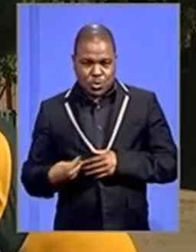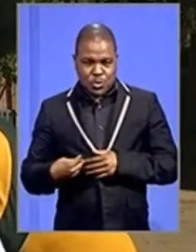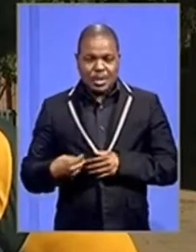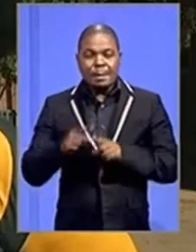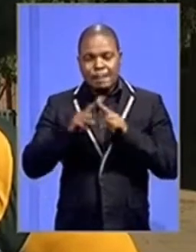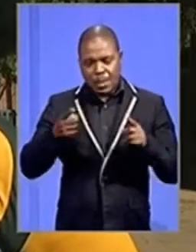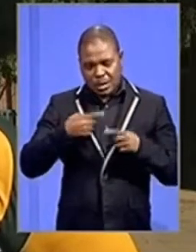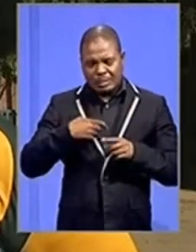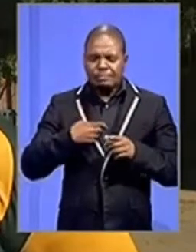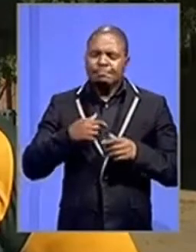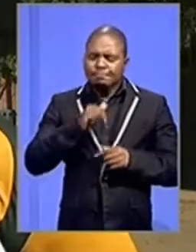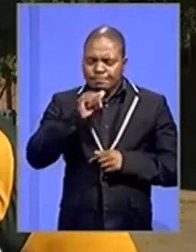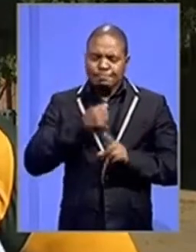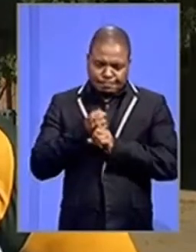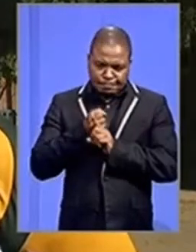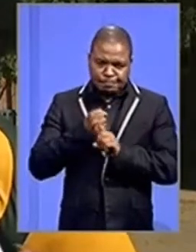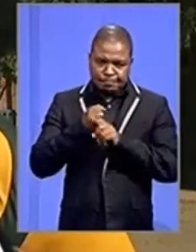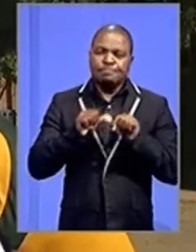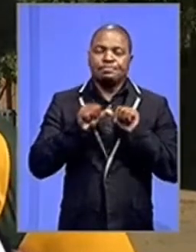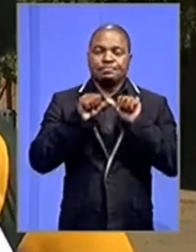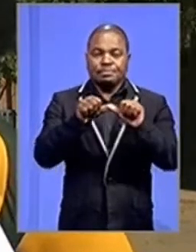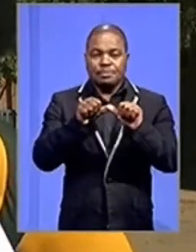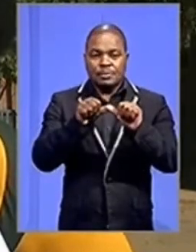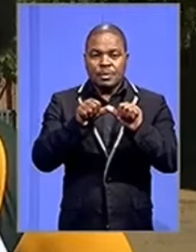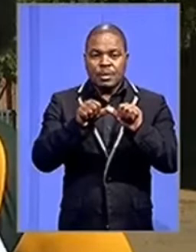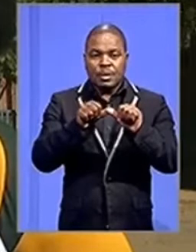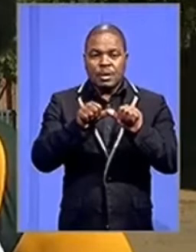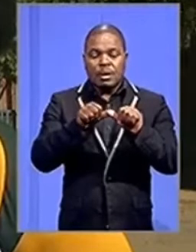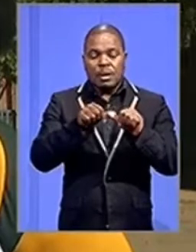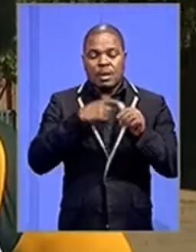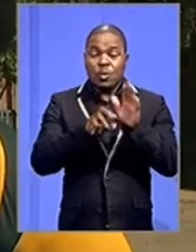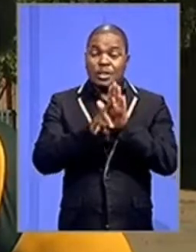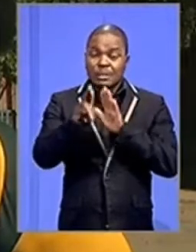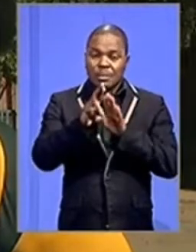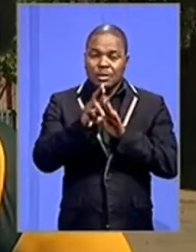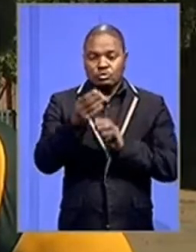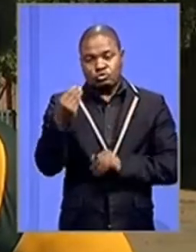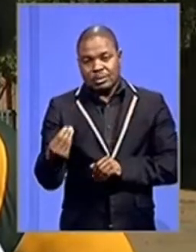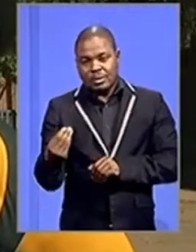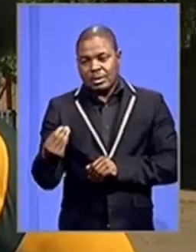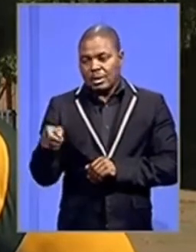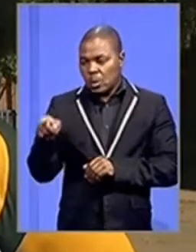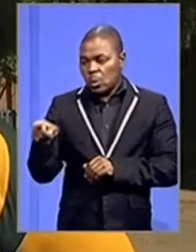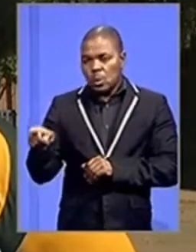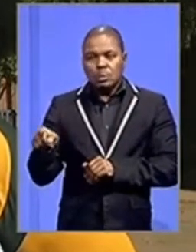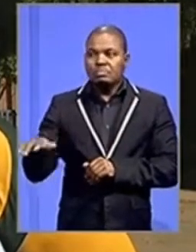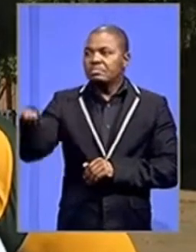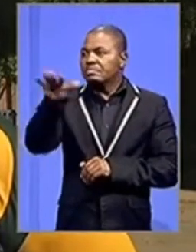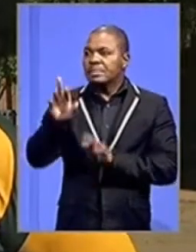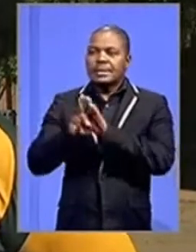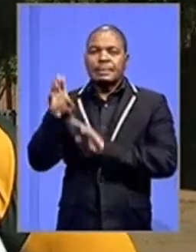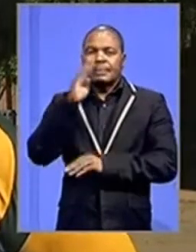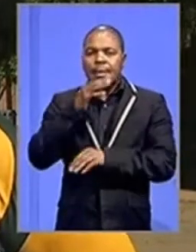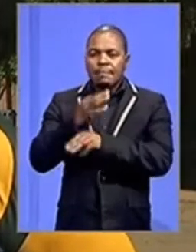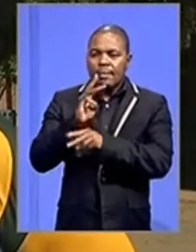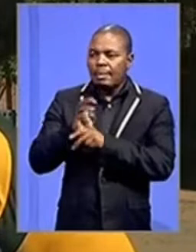re teng re a lwana re a leka re emetse ngwana a sena mang kapa mang ka mo emelang